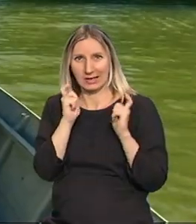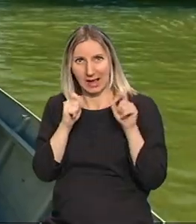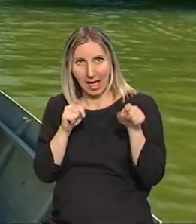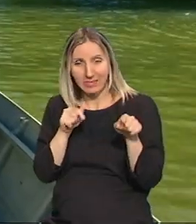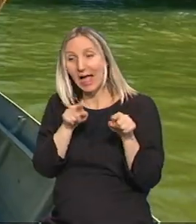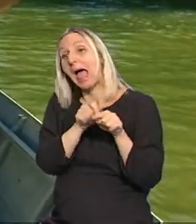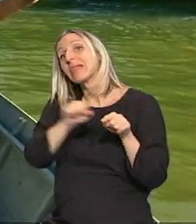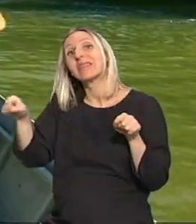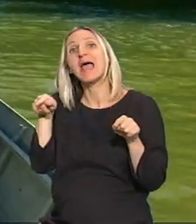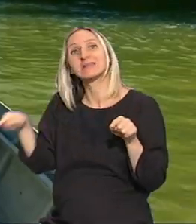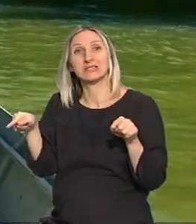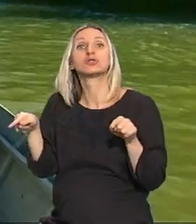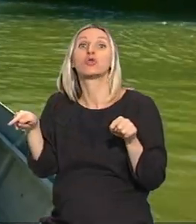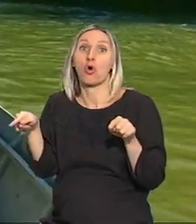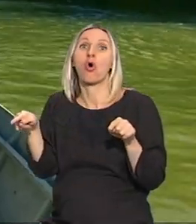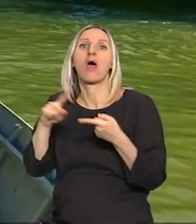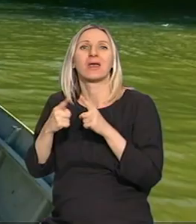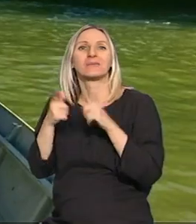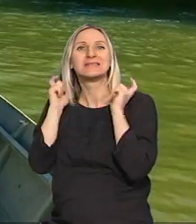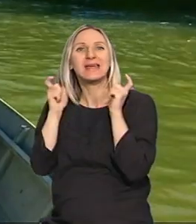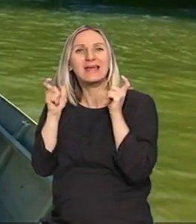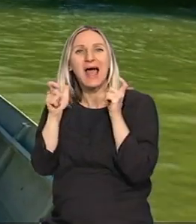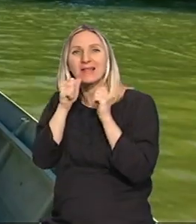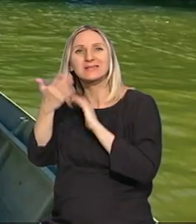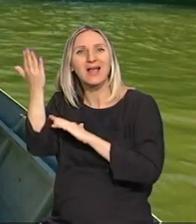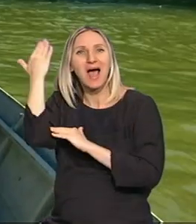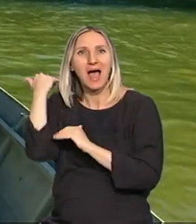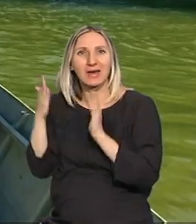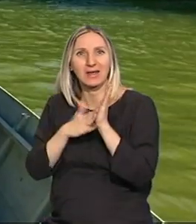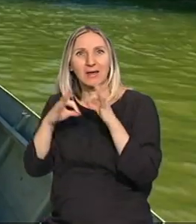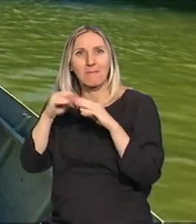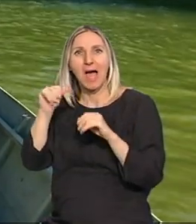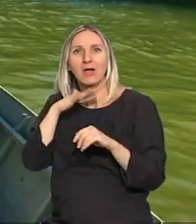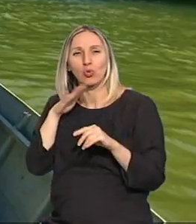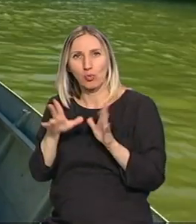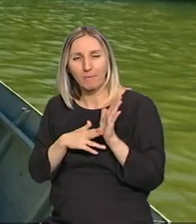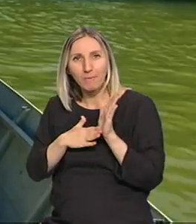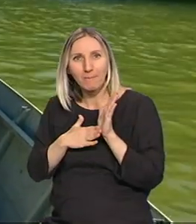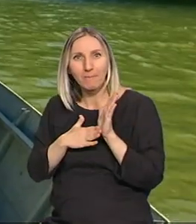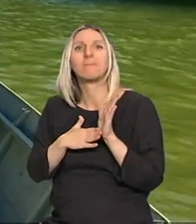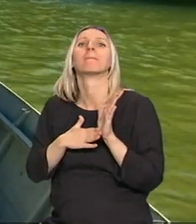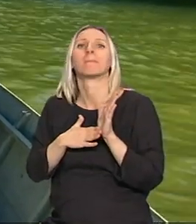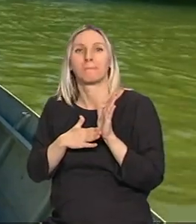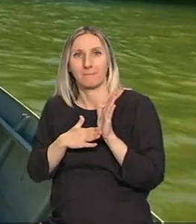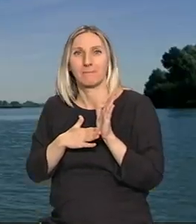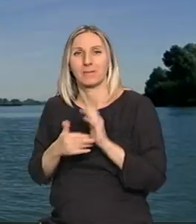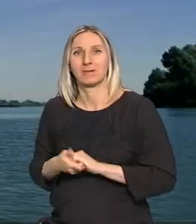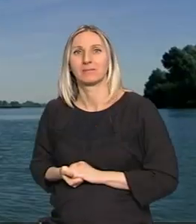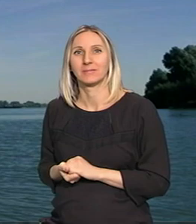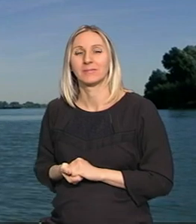a na desnoj strani Velike Morave nalazi se Margum, naselje iz rimskog